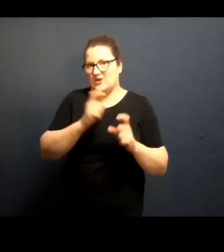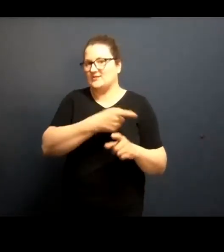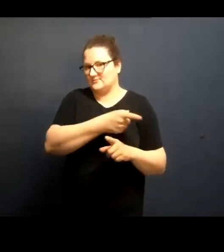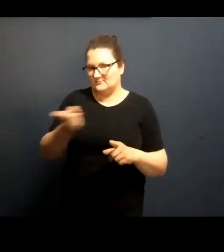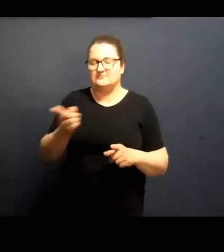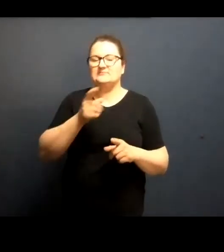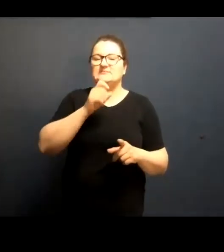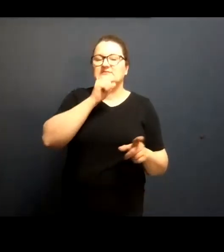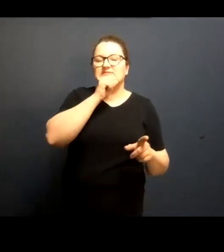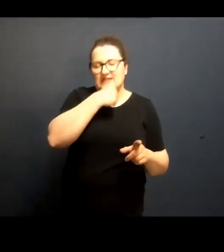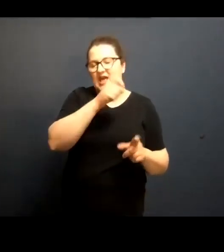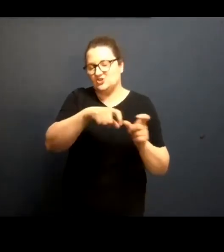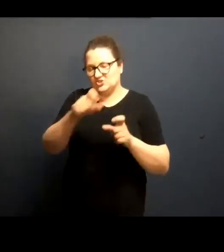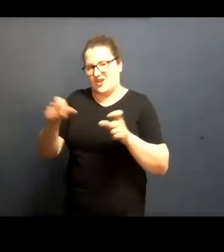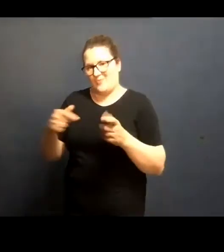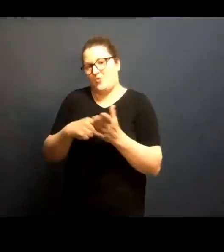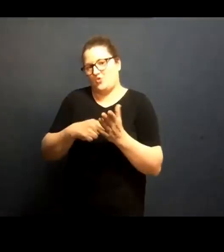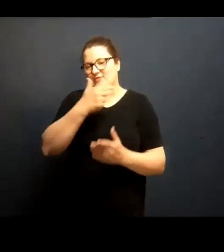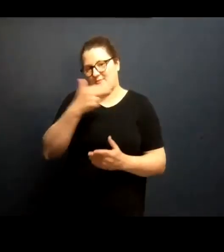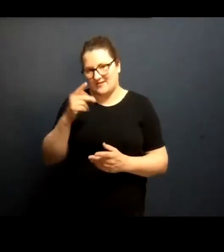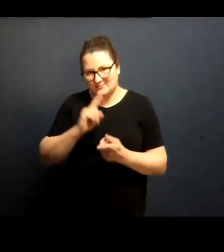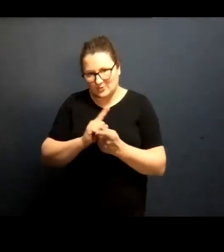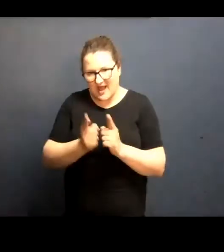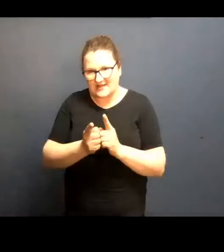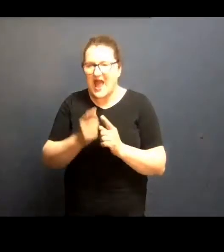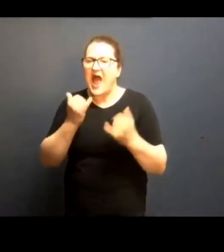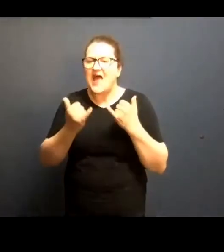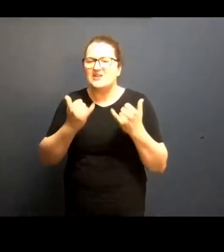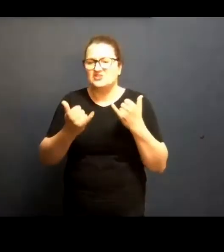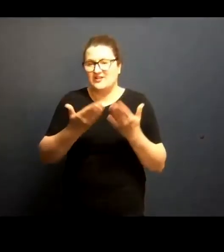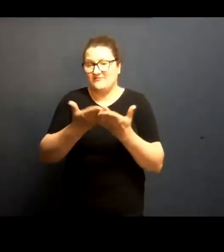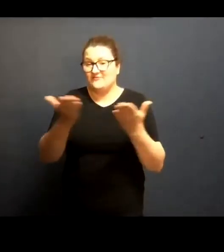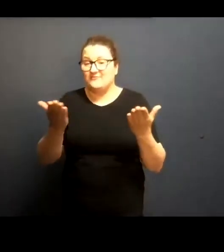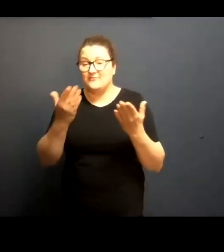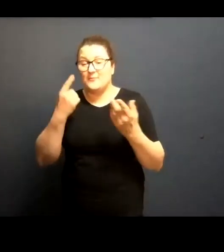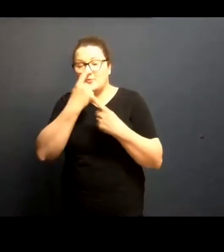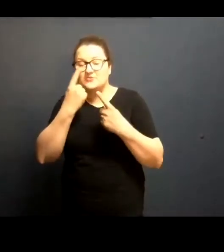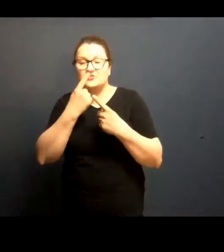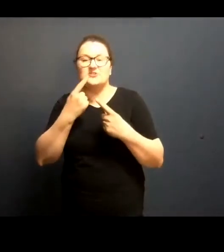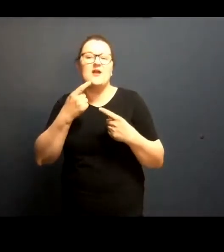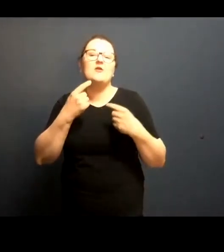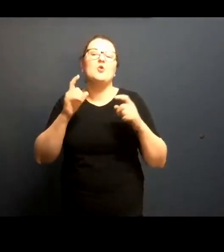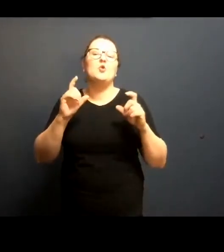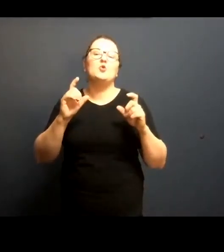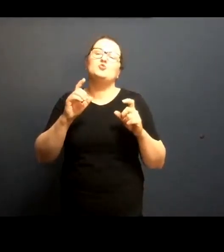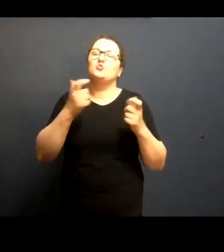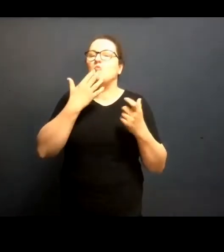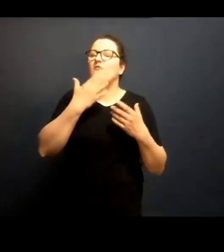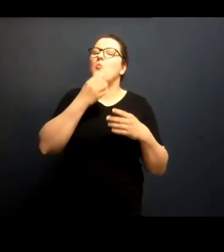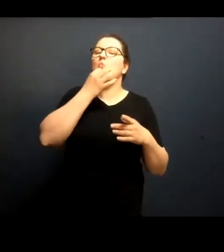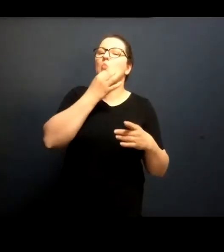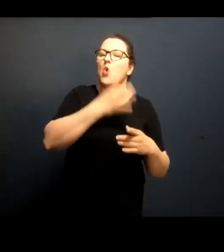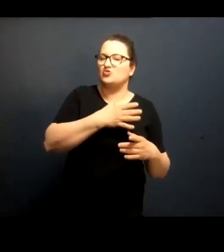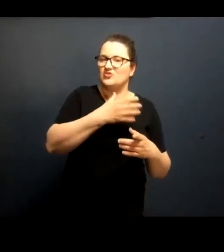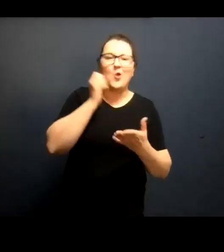tematem naszego spotkania, ale jeżeli Państwo popatrzycie na wypowiedzi młodszych kobiet, to jest dokładnie ten sam mechanizm. Kobieta